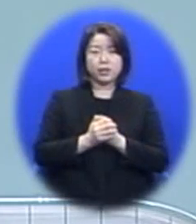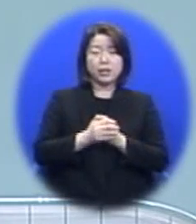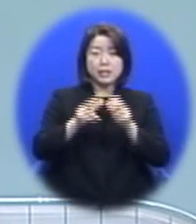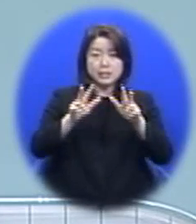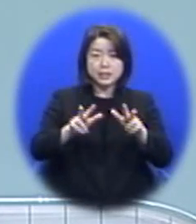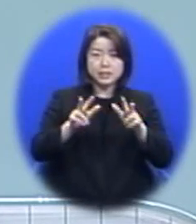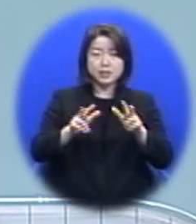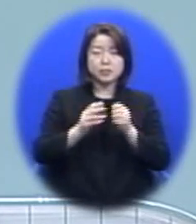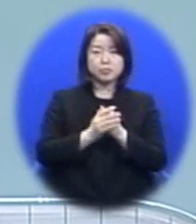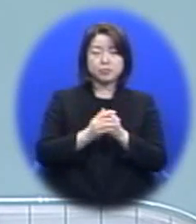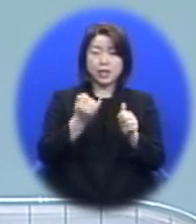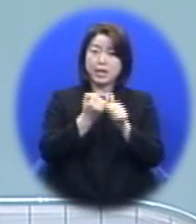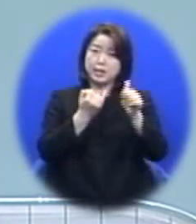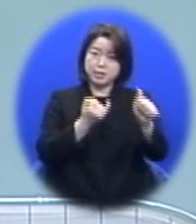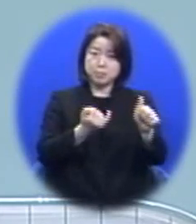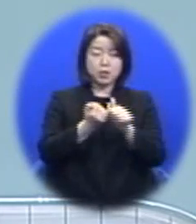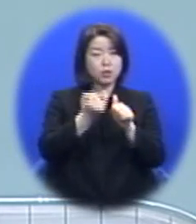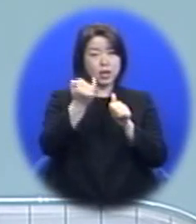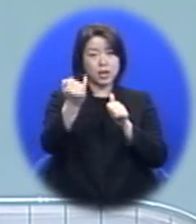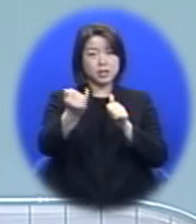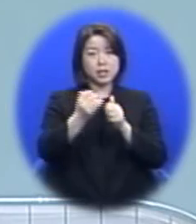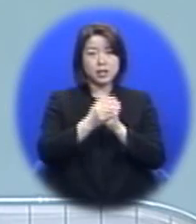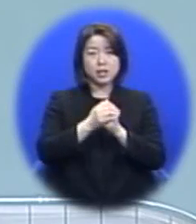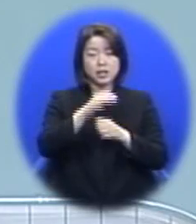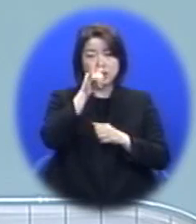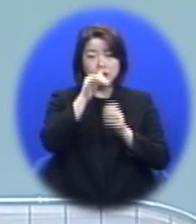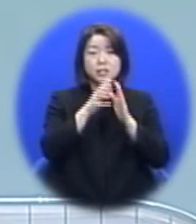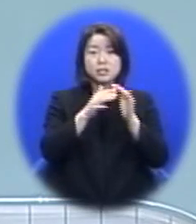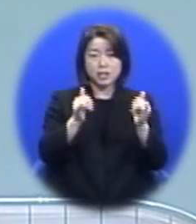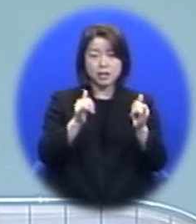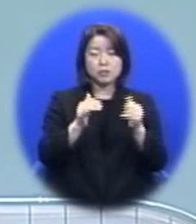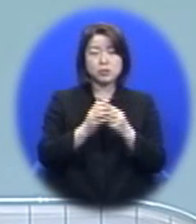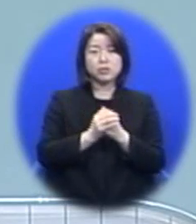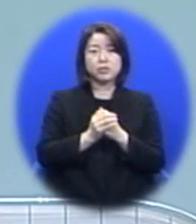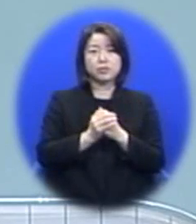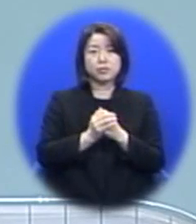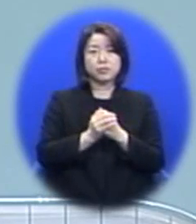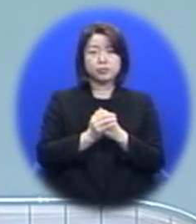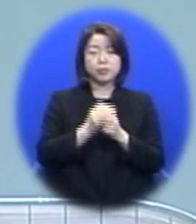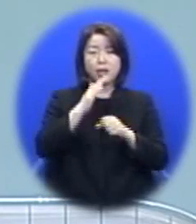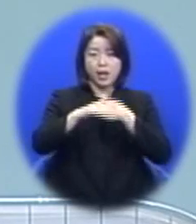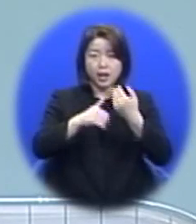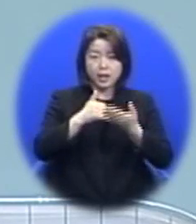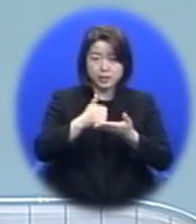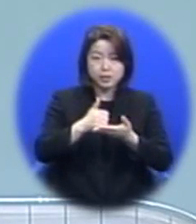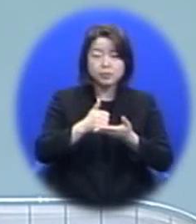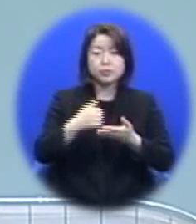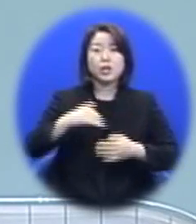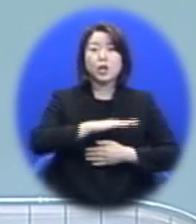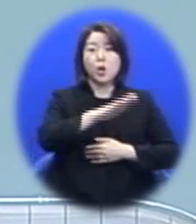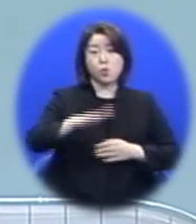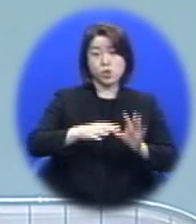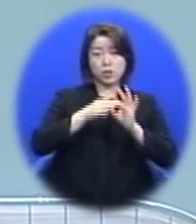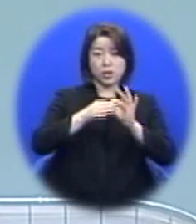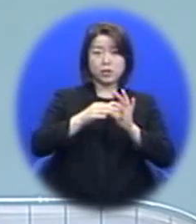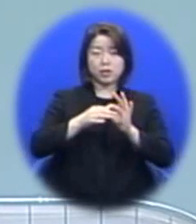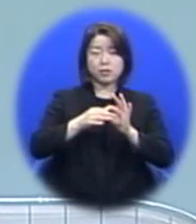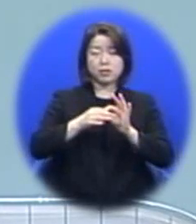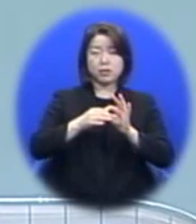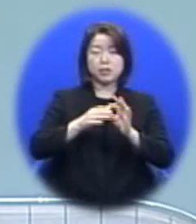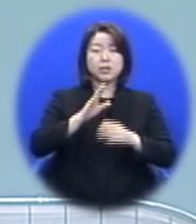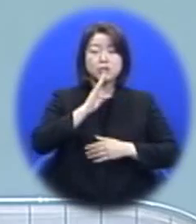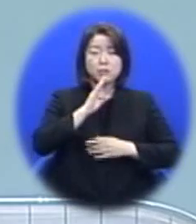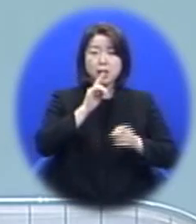지금 남편과 아내가 있는 분들은 하나님 우리 관계를 정말